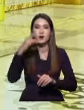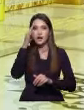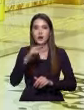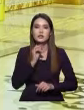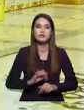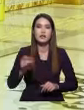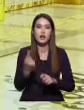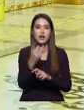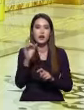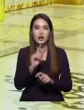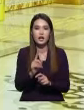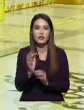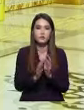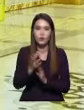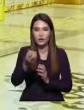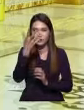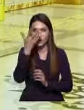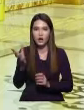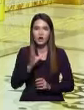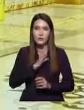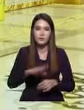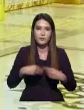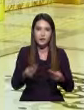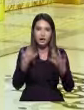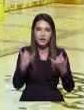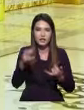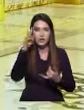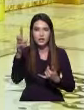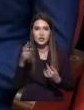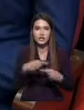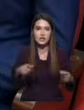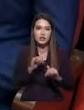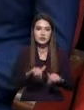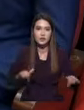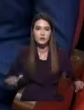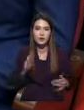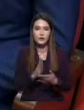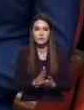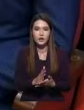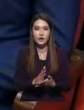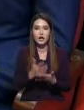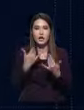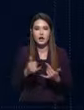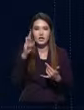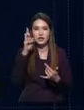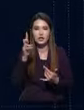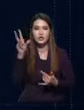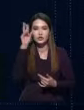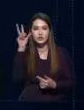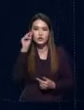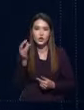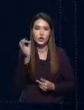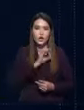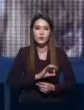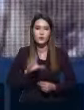алғаш рет бұл өнім түрін Жапонияға жібердік. Бүгін біздің еңбегіміздің еленіп жатқанына дән ризамыз. Ал Гүлігі Ылдымыров көкөніс өсіру ісін жолға